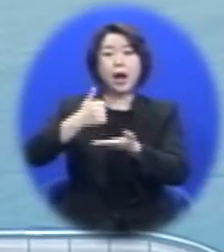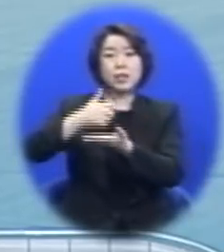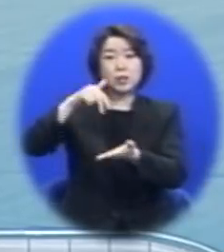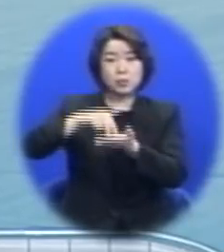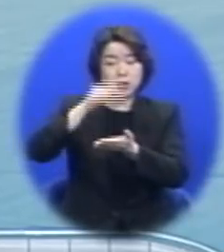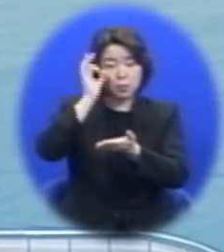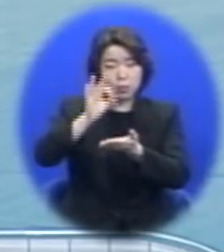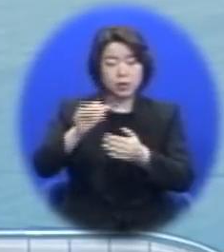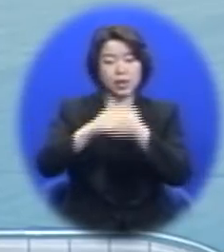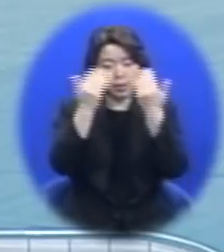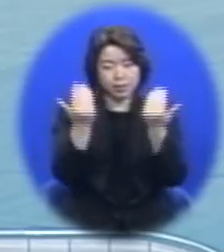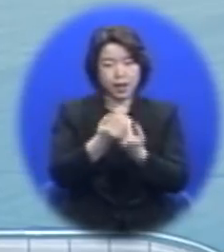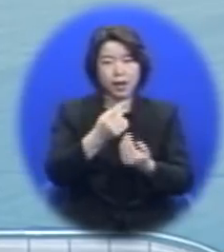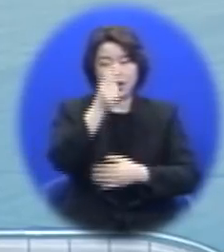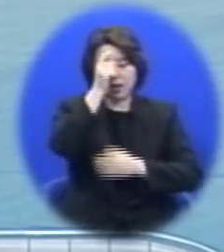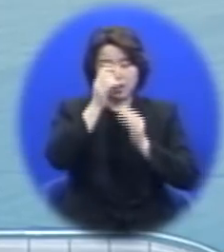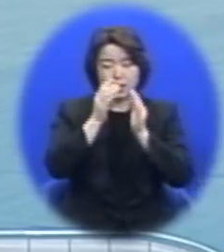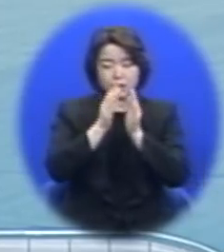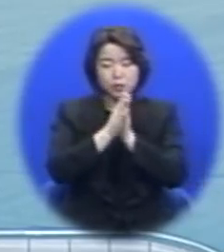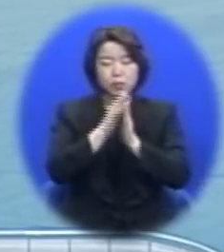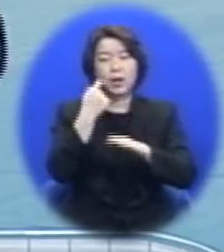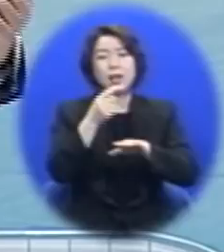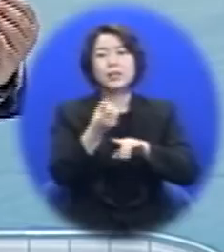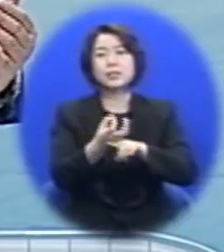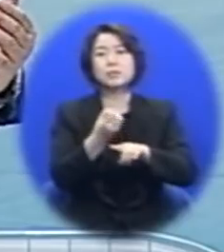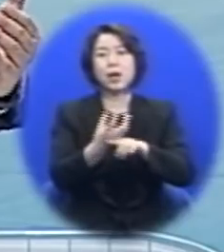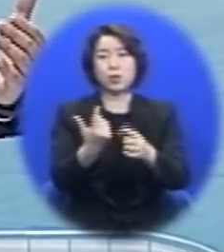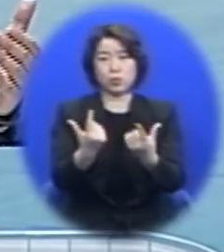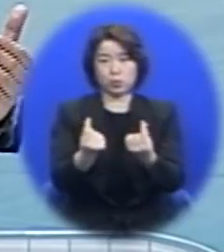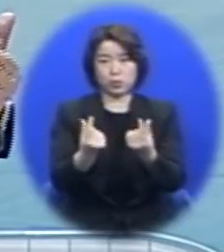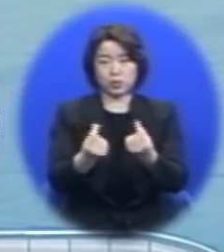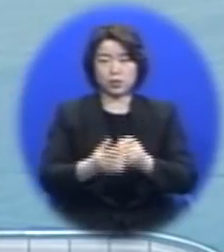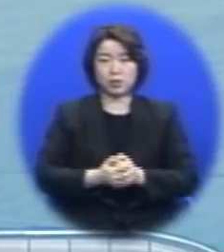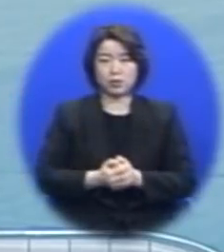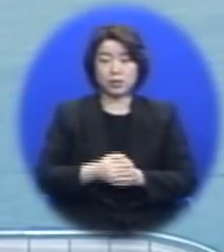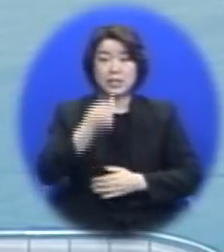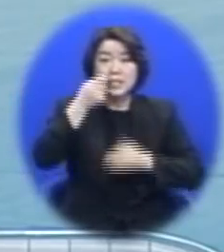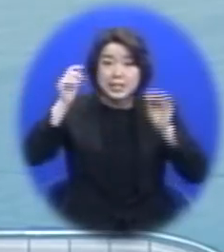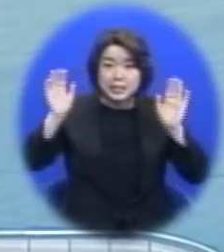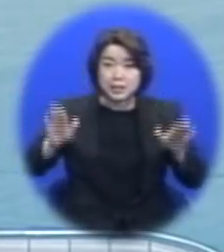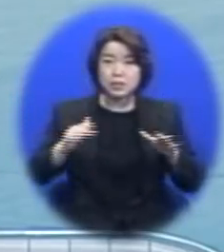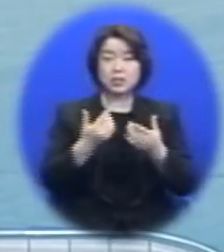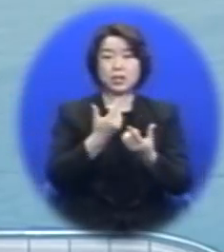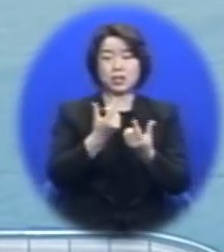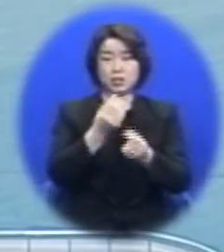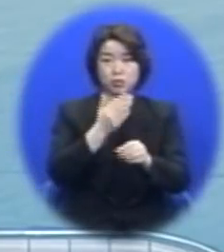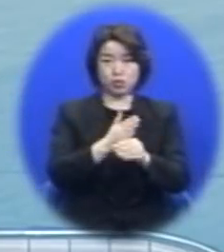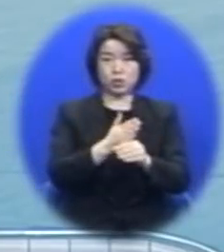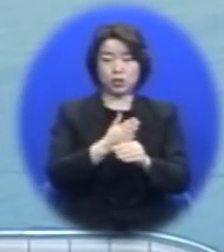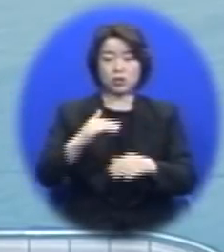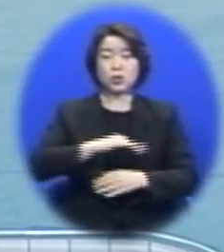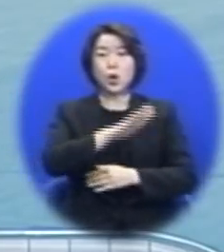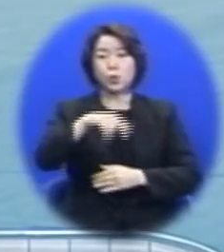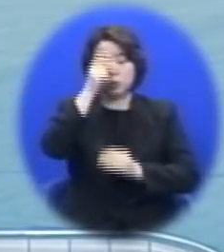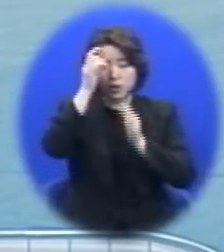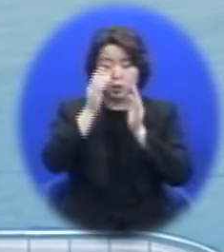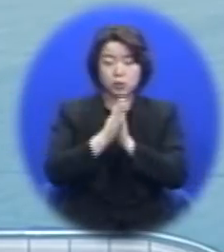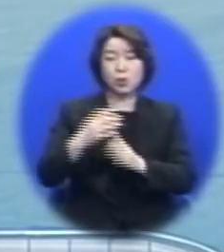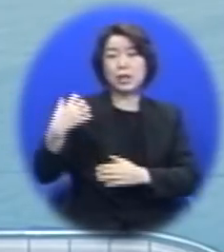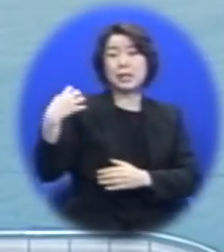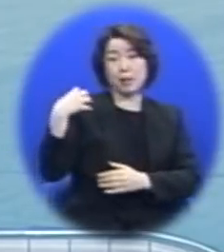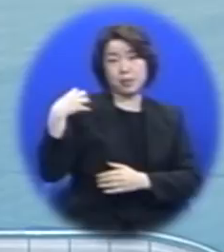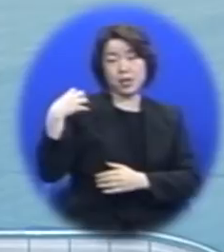같습니다. 게다가 천사들 중에는 우리 성도들이 기도를 담당하는 천사가